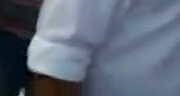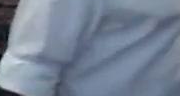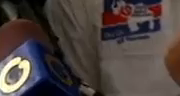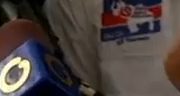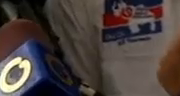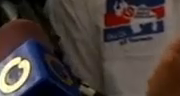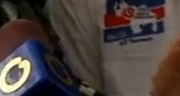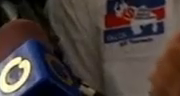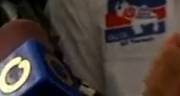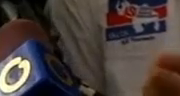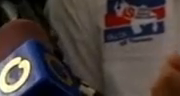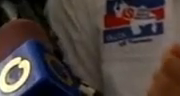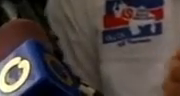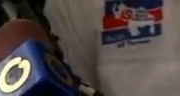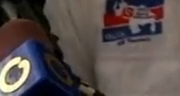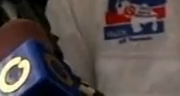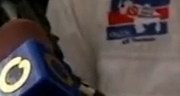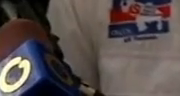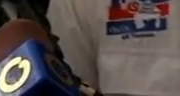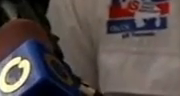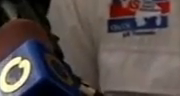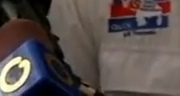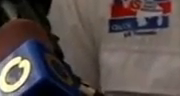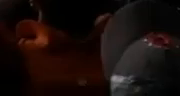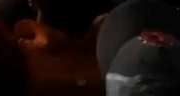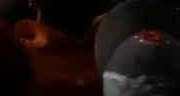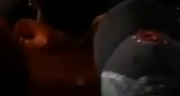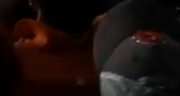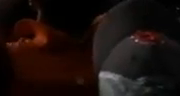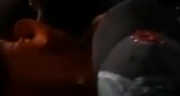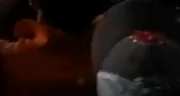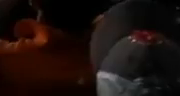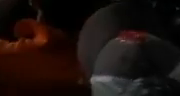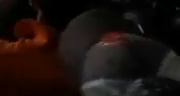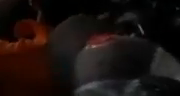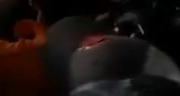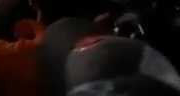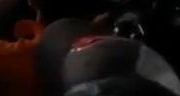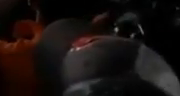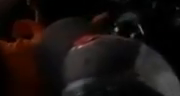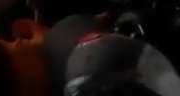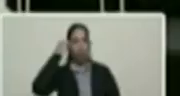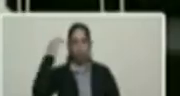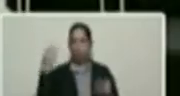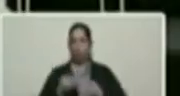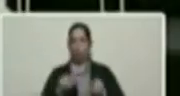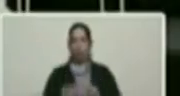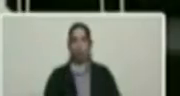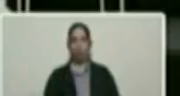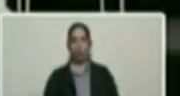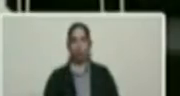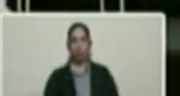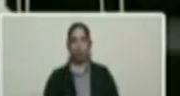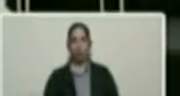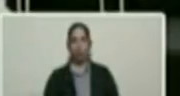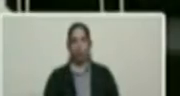безстроковий загальнонаціональний страйк, щоб паралізувати державний сектор і змусити Ніколаса Мадуро відмовитися від влади.